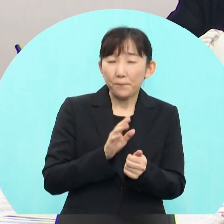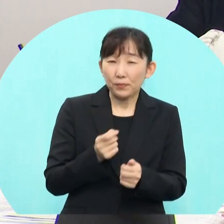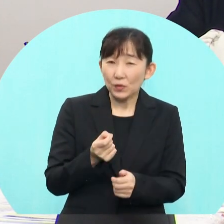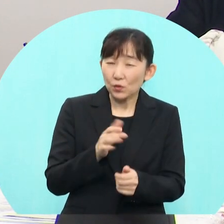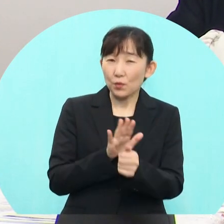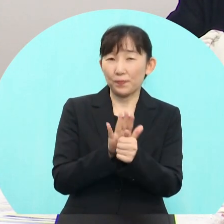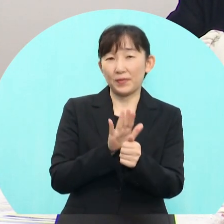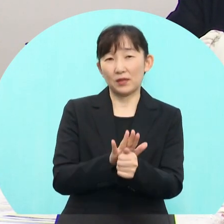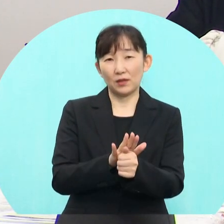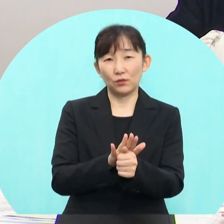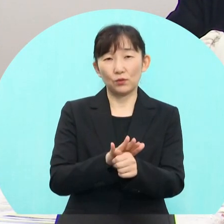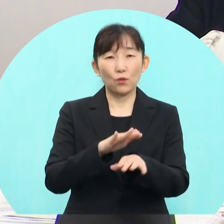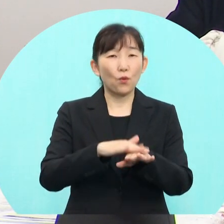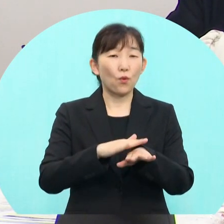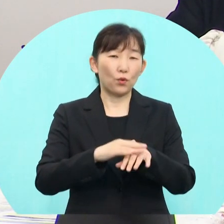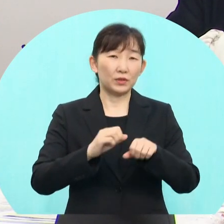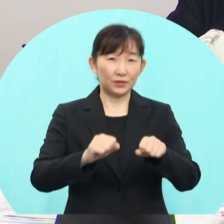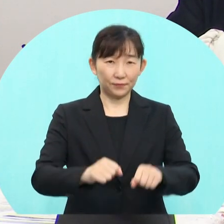手伝うようにはしています。